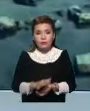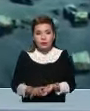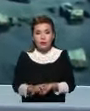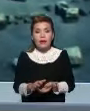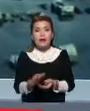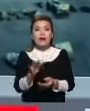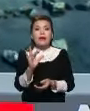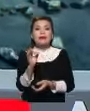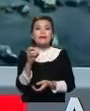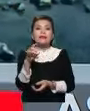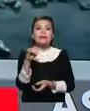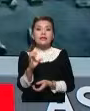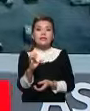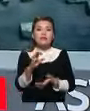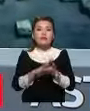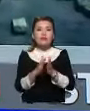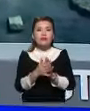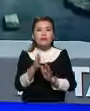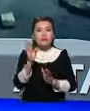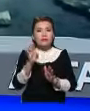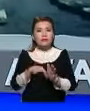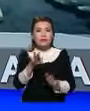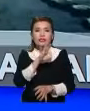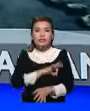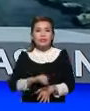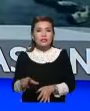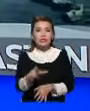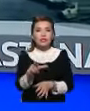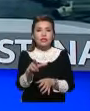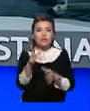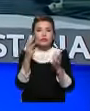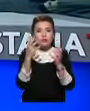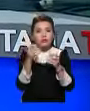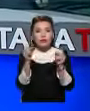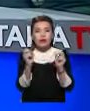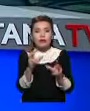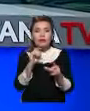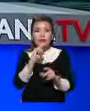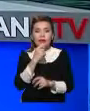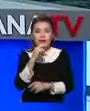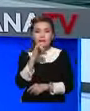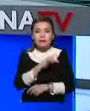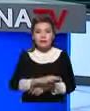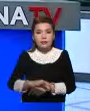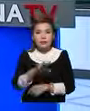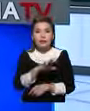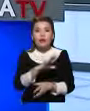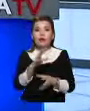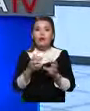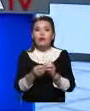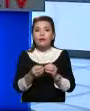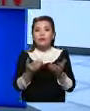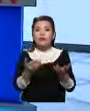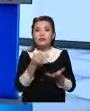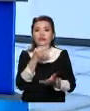Обмеление Иртыша и хаотичное использование трансграничной реки может стать серьезной угрозой экономике Казахстана. К такому выводу пришли